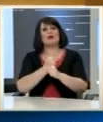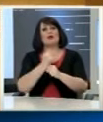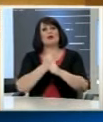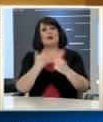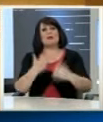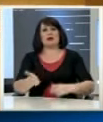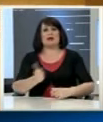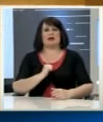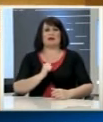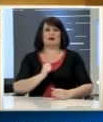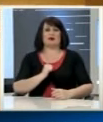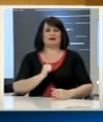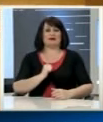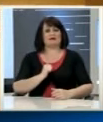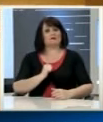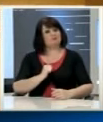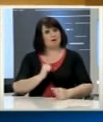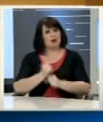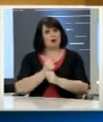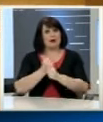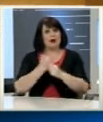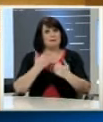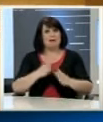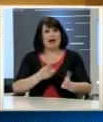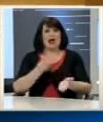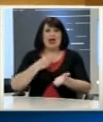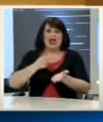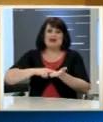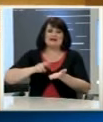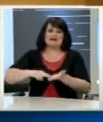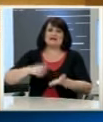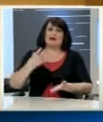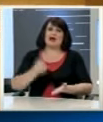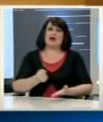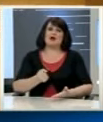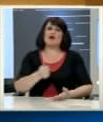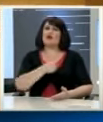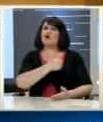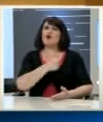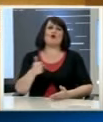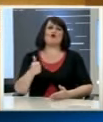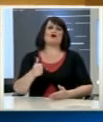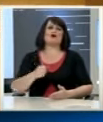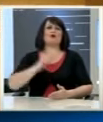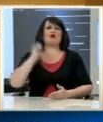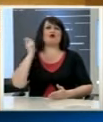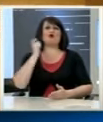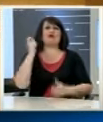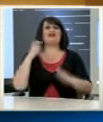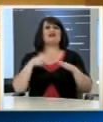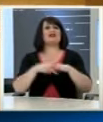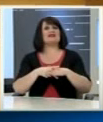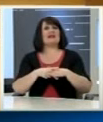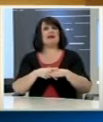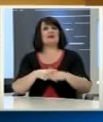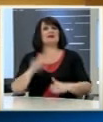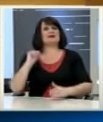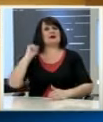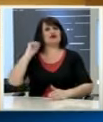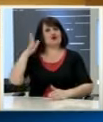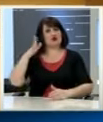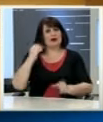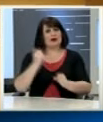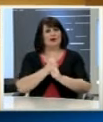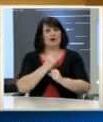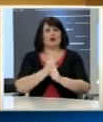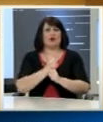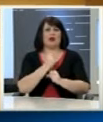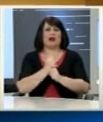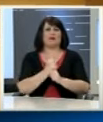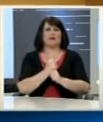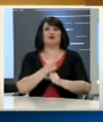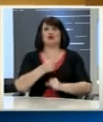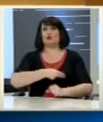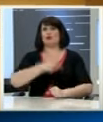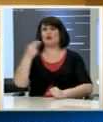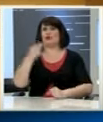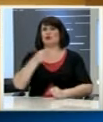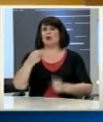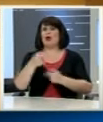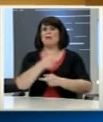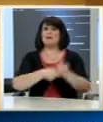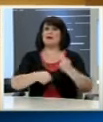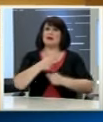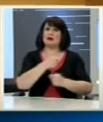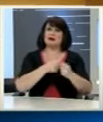ιδιωτικό τομέα έχω κολλήσει τα ένσημά μου όχι μόνο στην εθνική τράπεζα κύριοι και στο εξωτερικό σε εξαιρετικά μεγάλες